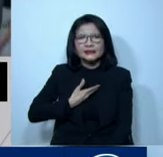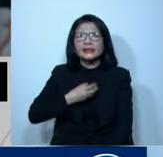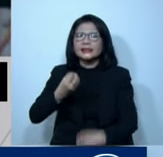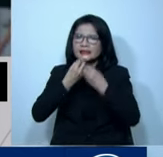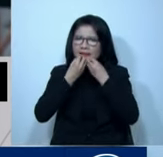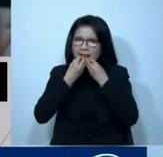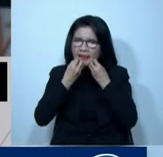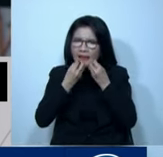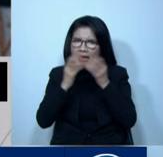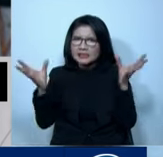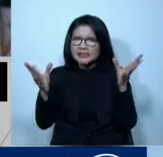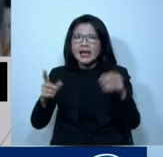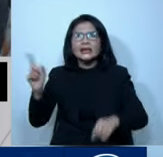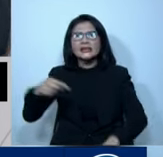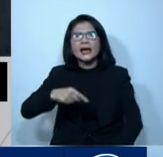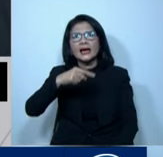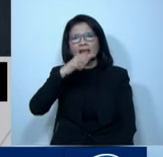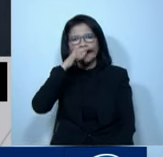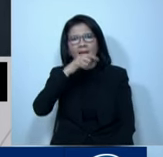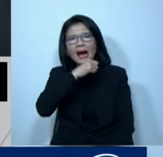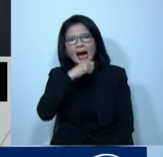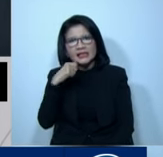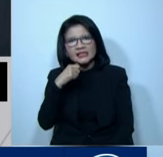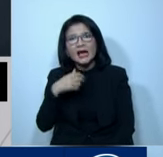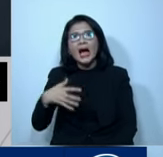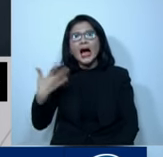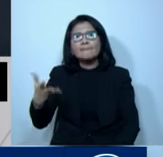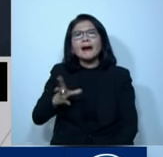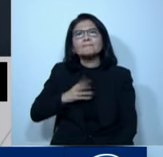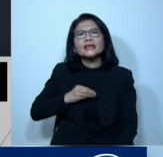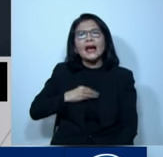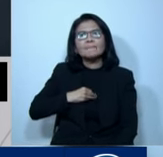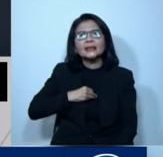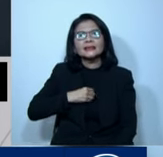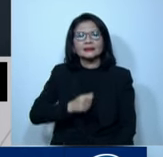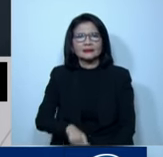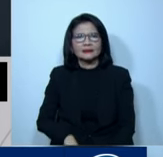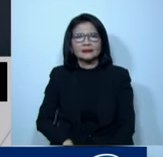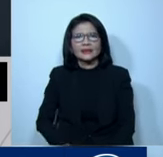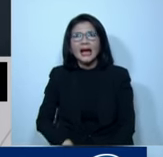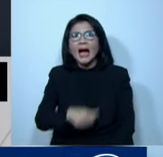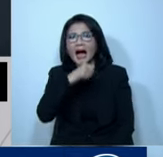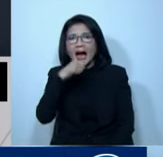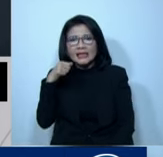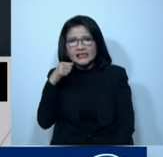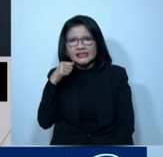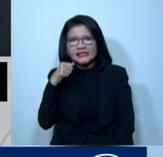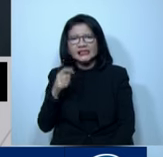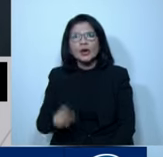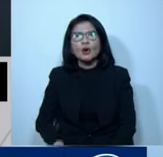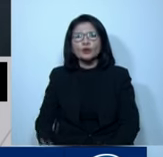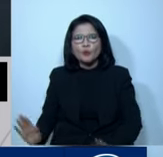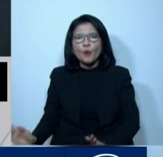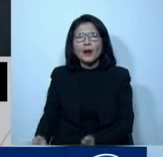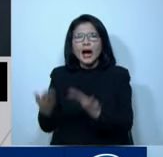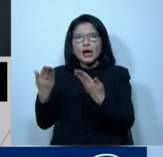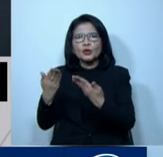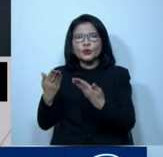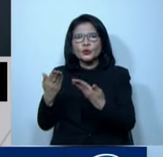clear dari Mas Anis apa pendat keka kemudianesia